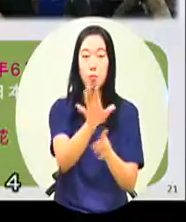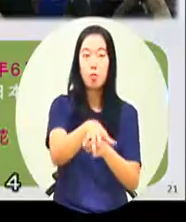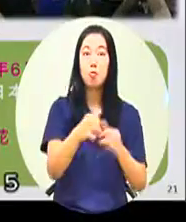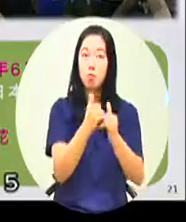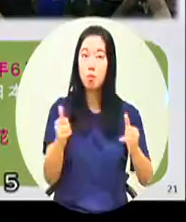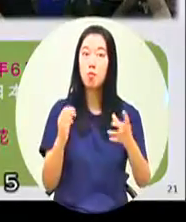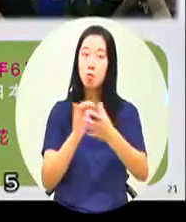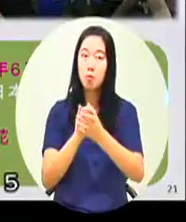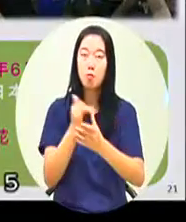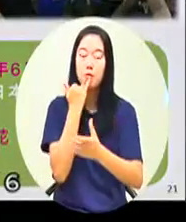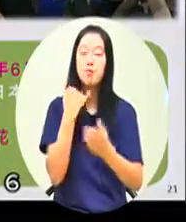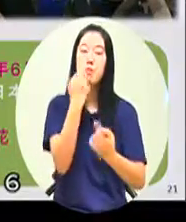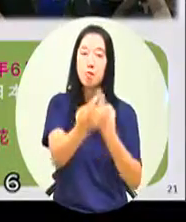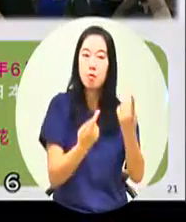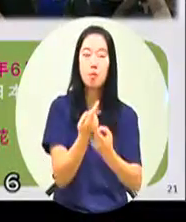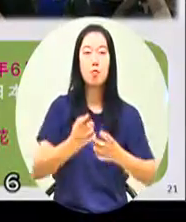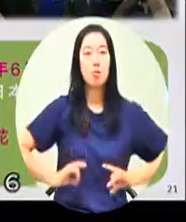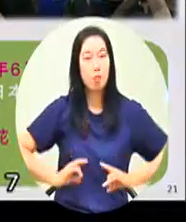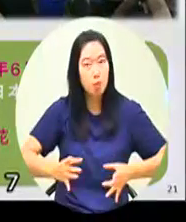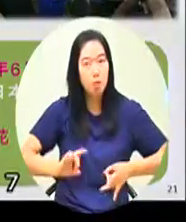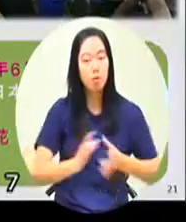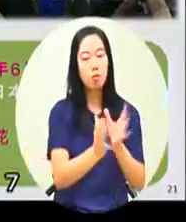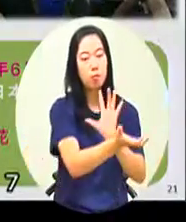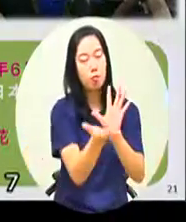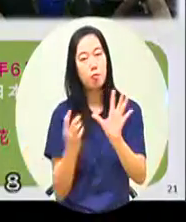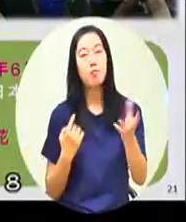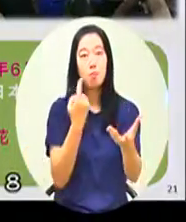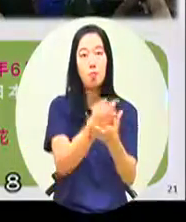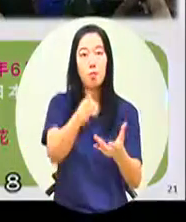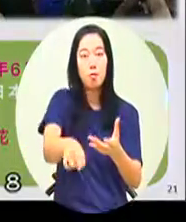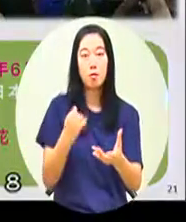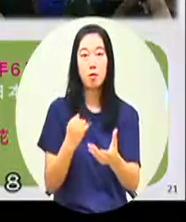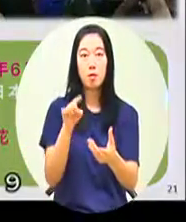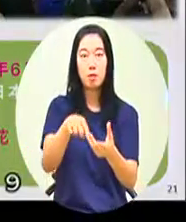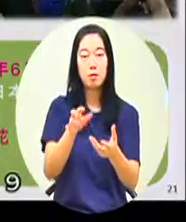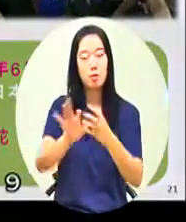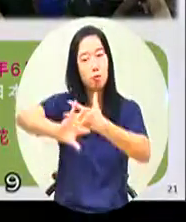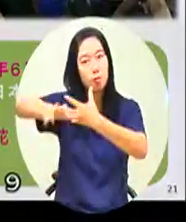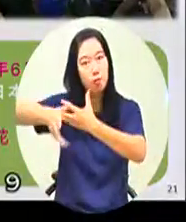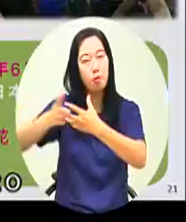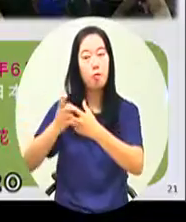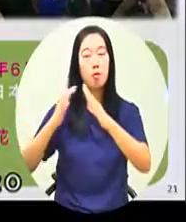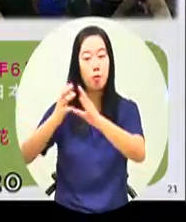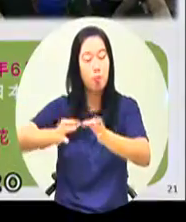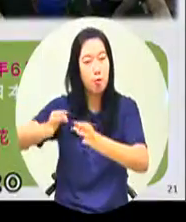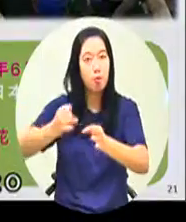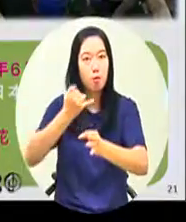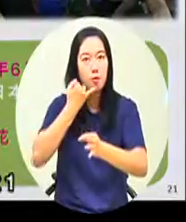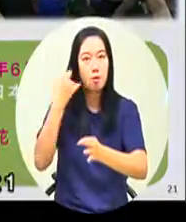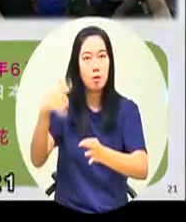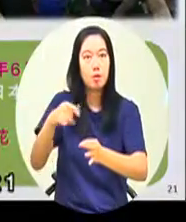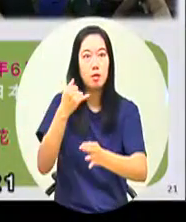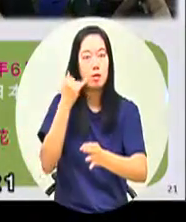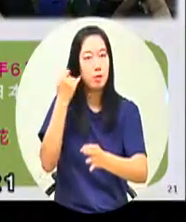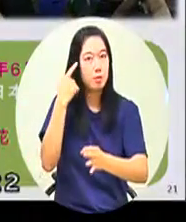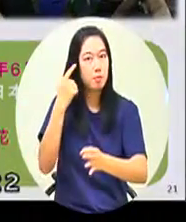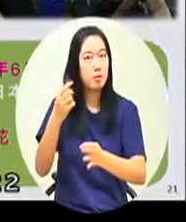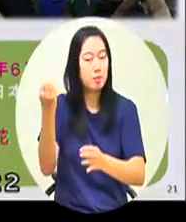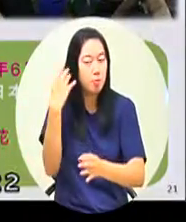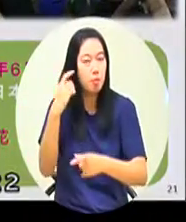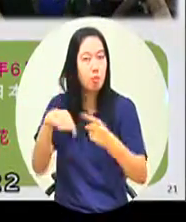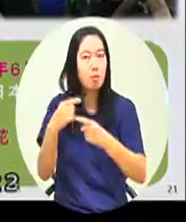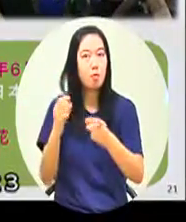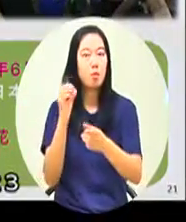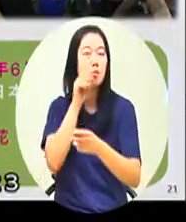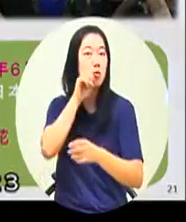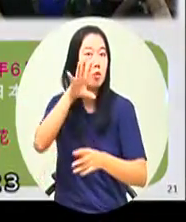呢，来参与国际知名的展览，并拓展海外的各大市场。那么成功打入了中东市场、北美市